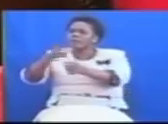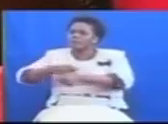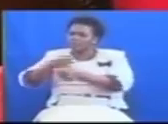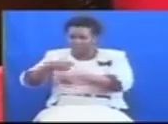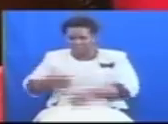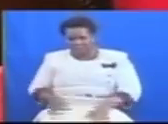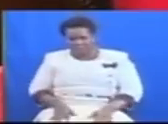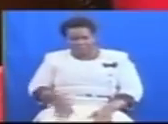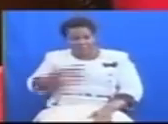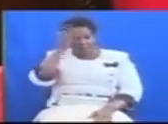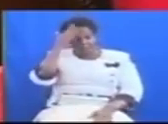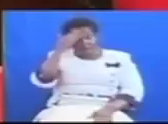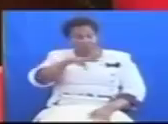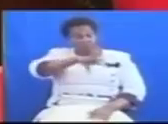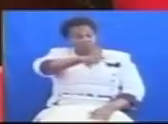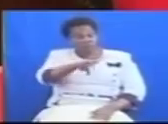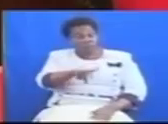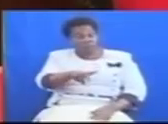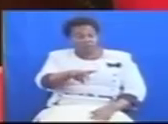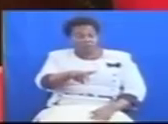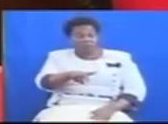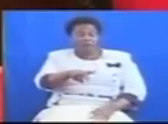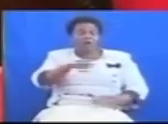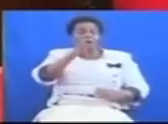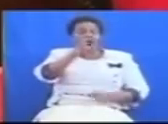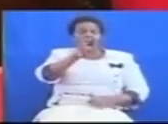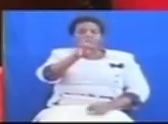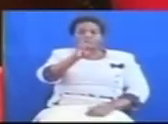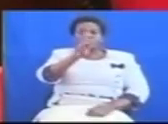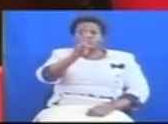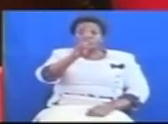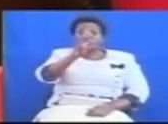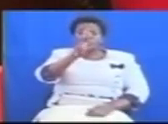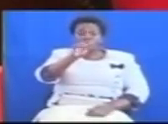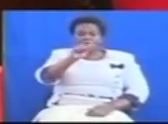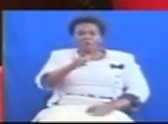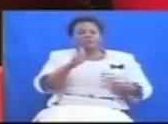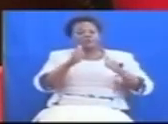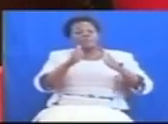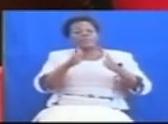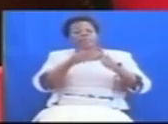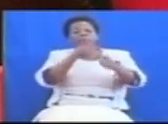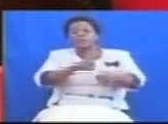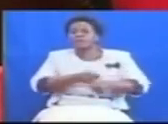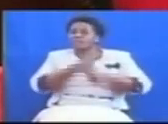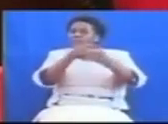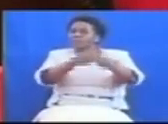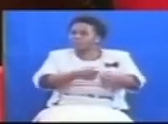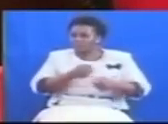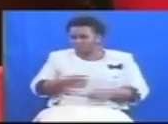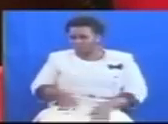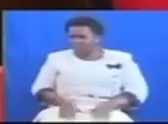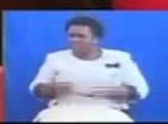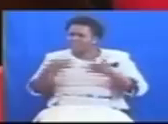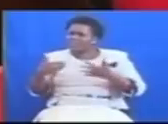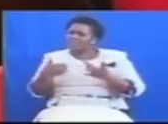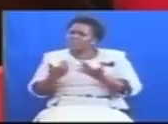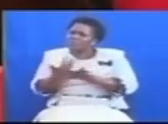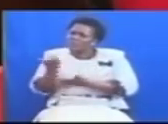Rukwa, wananchi wangu, wananchi wa Rukwa wote wanategemea kilimo, Mheshimiwa Naibu Spika. Sasa kwa nini wana sita